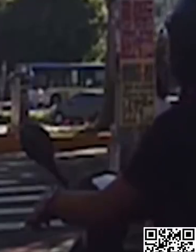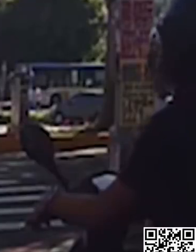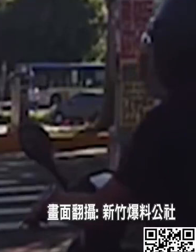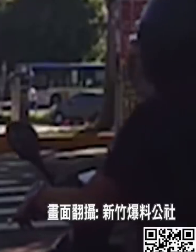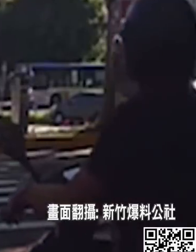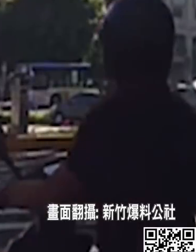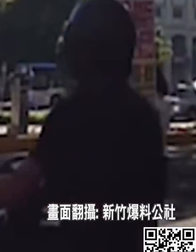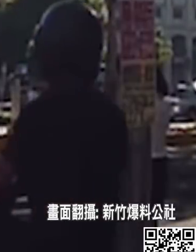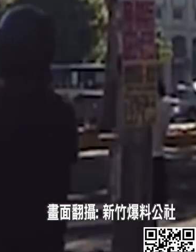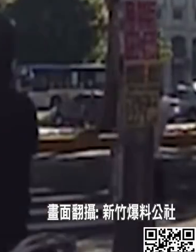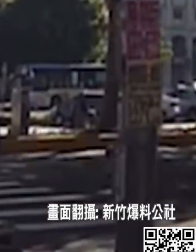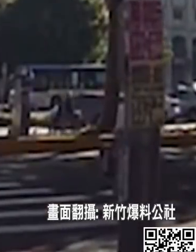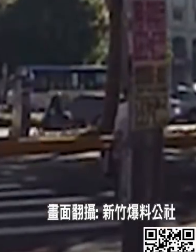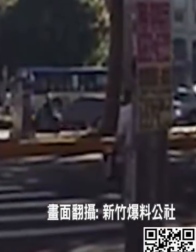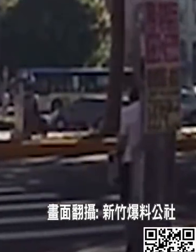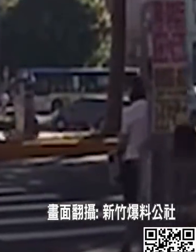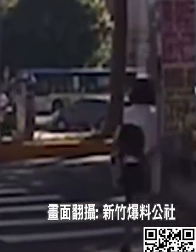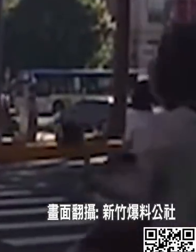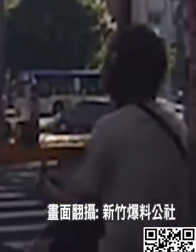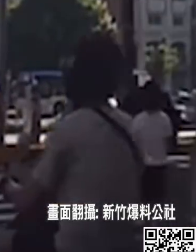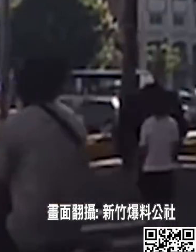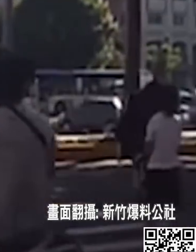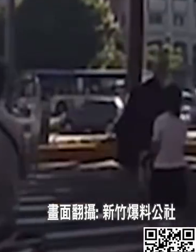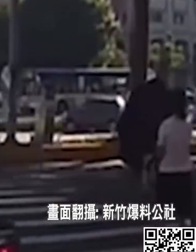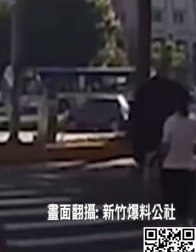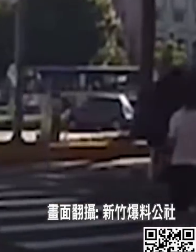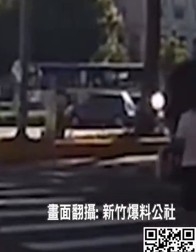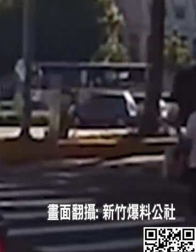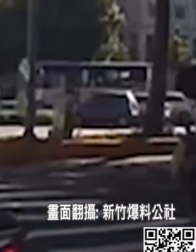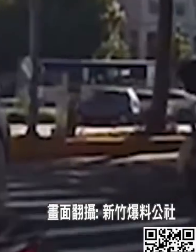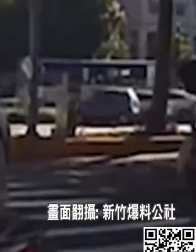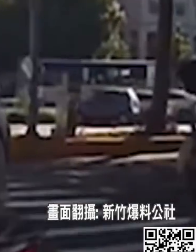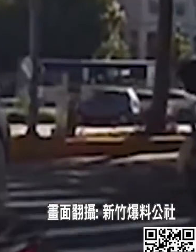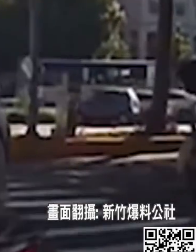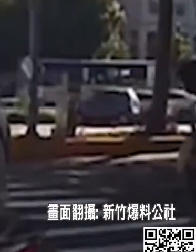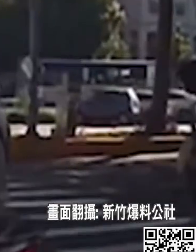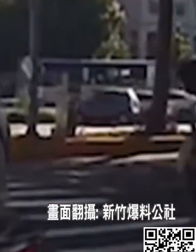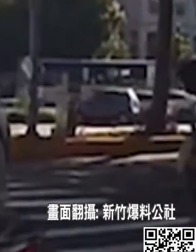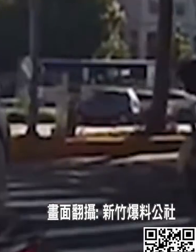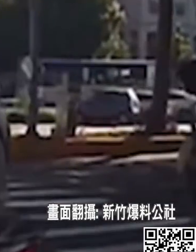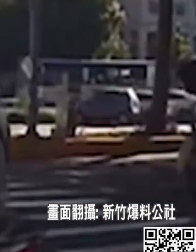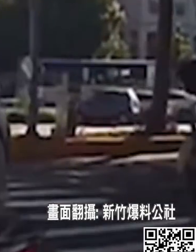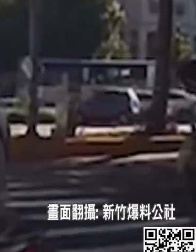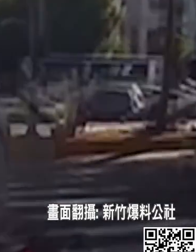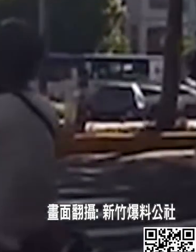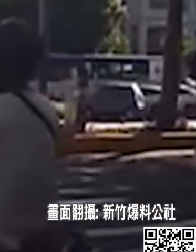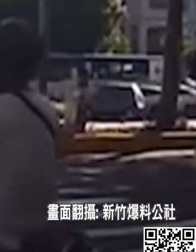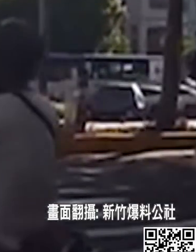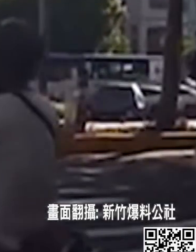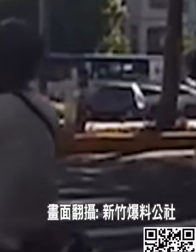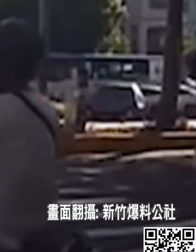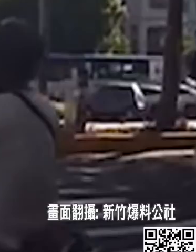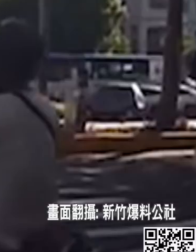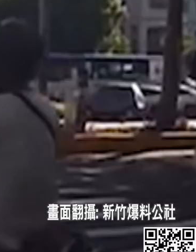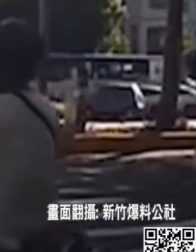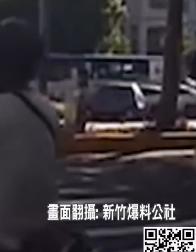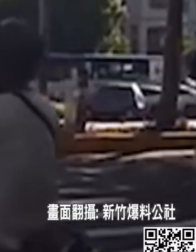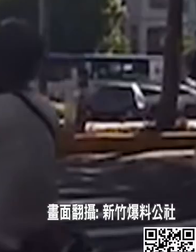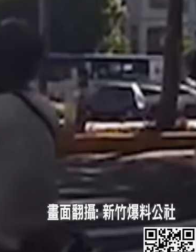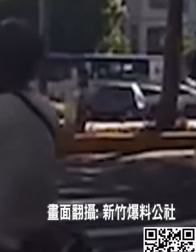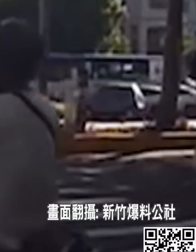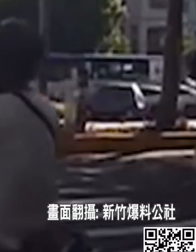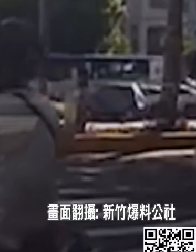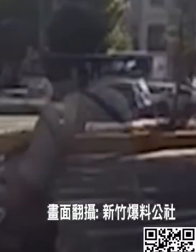中。 同样离谱的事情还有这件，一名机车骑士绿灯准备前进，突然一辆黑色轿车冲了过来，撞上机车后，骑士